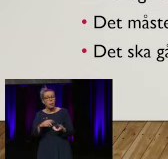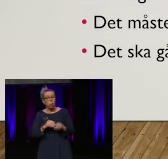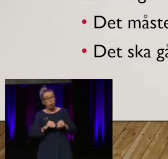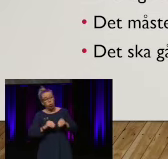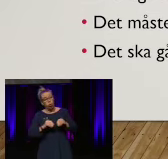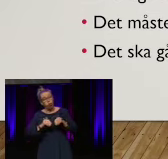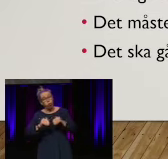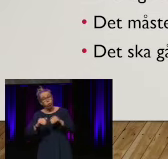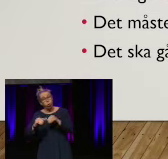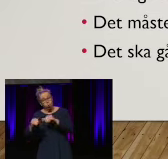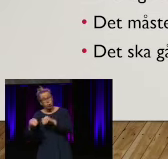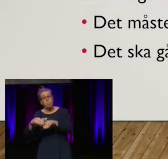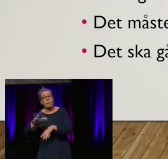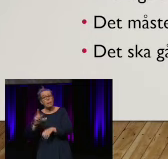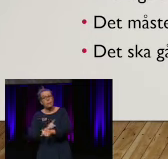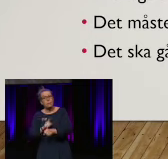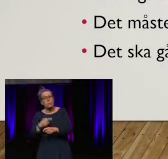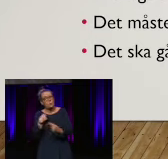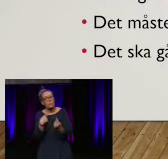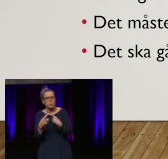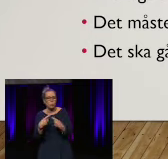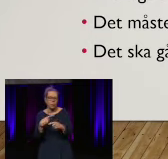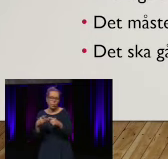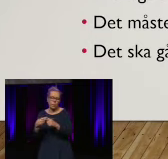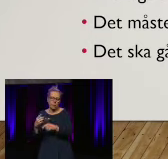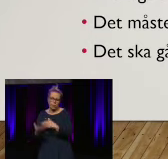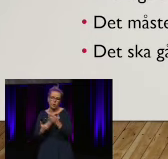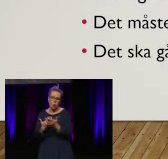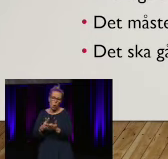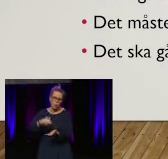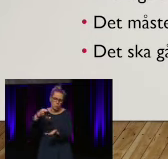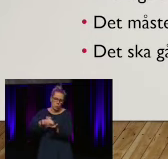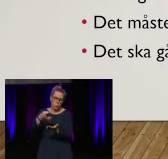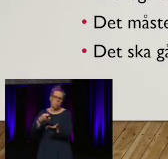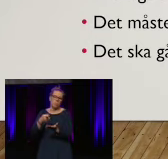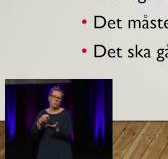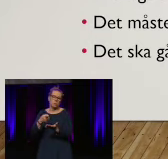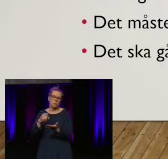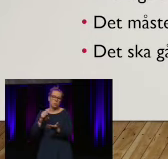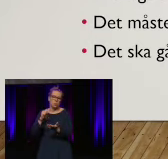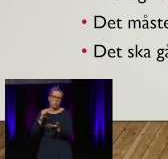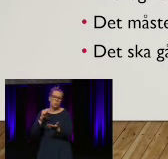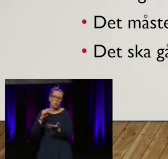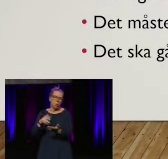att diskutera olika förslag och beslut om icke-demokratisk